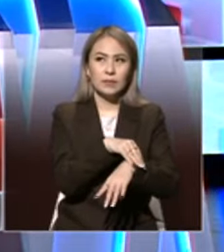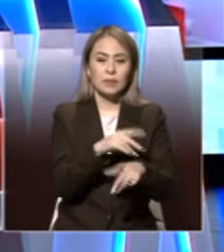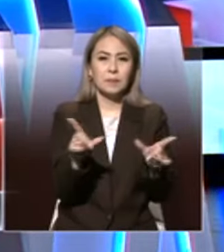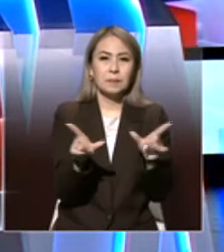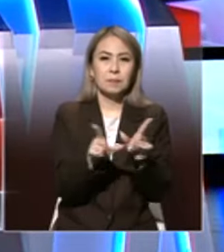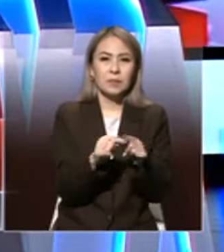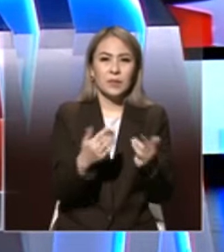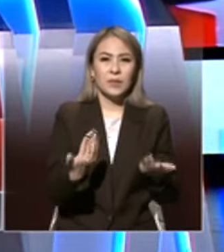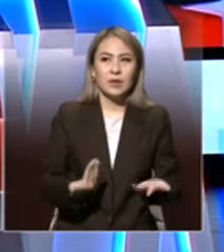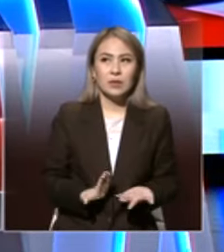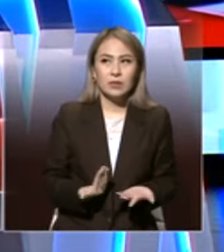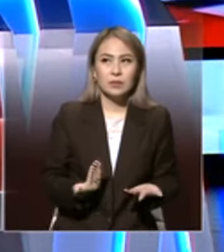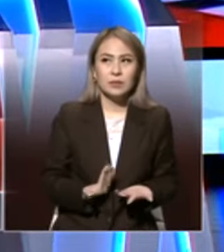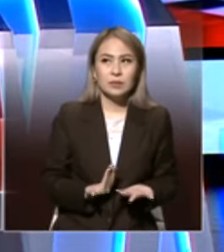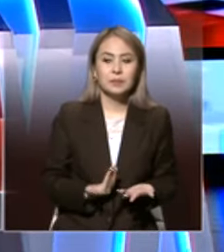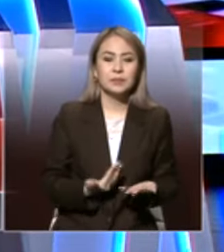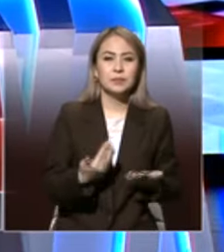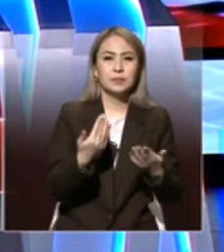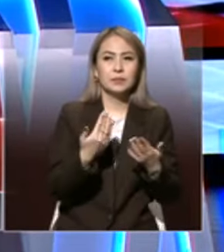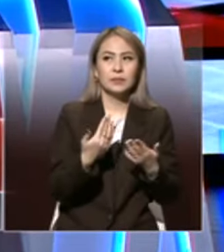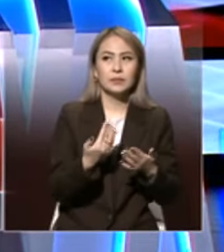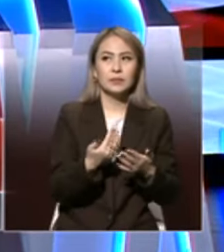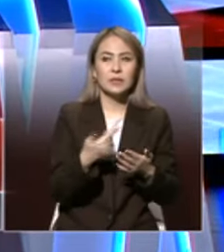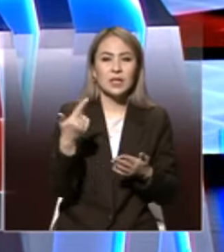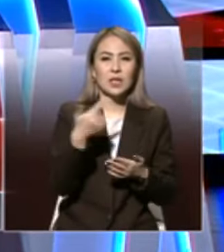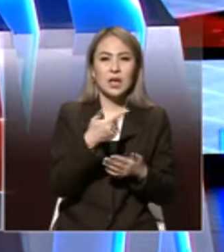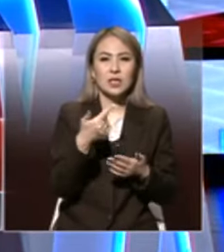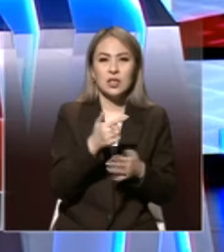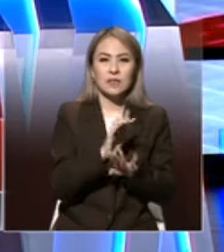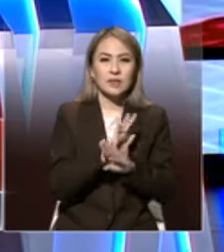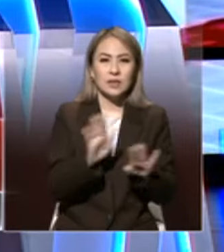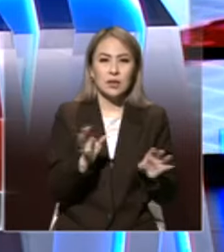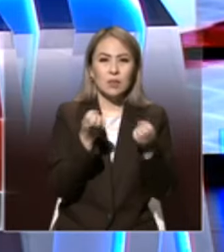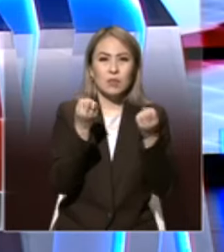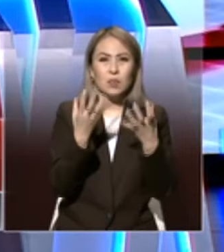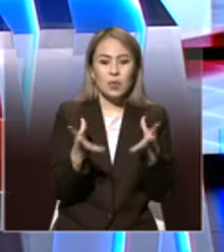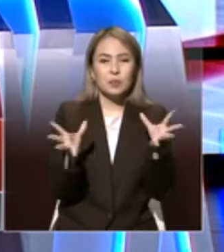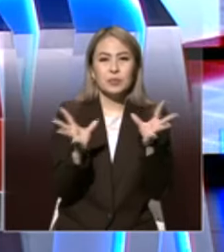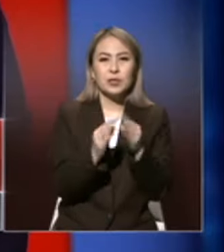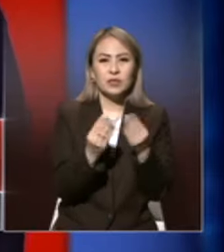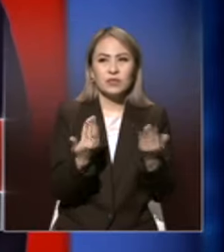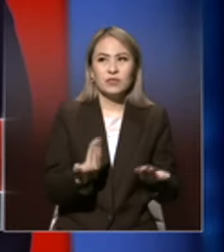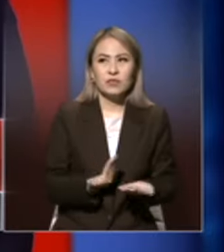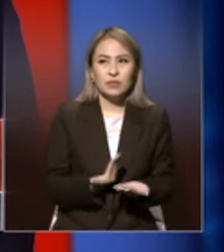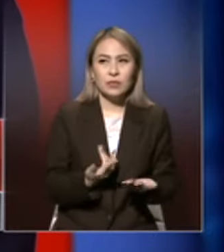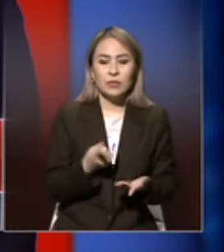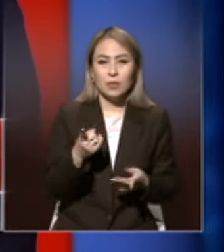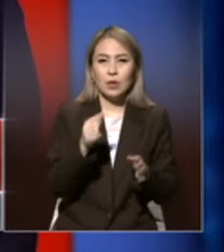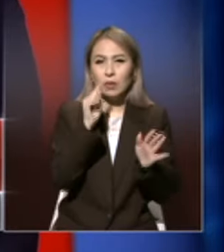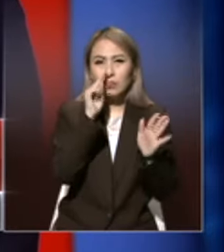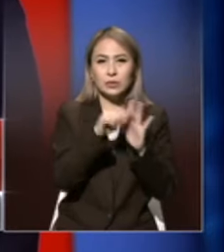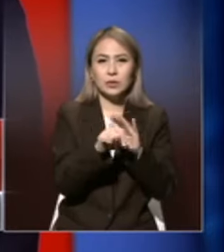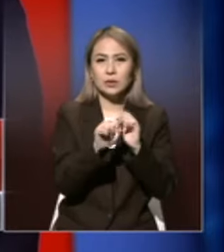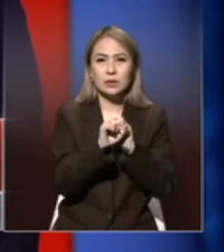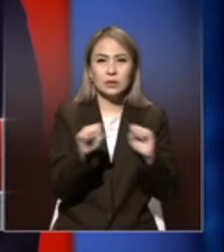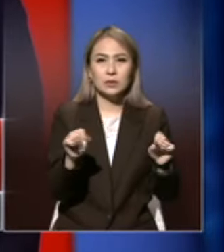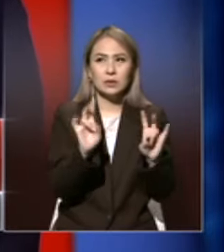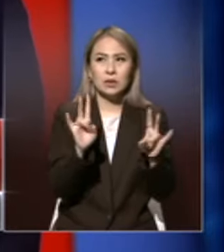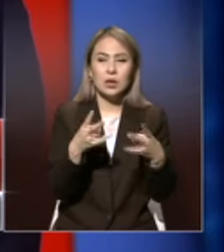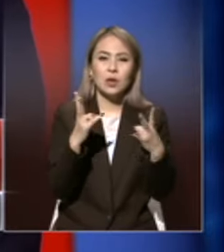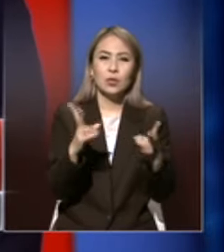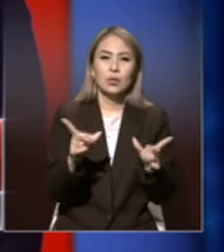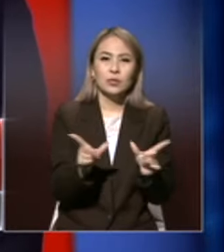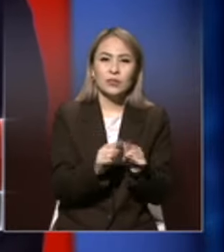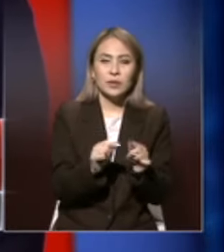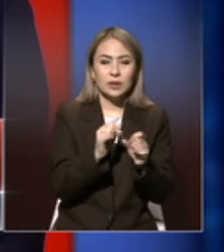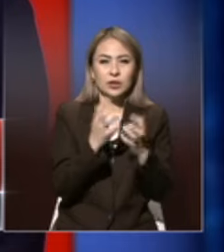айтамыз ғой, бірге тұратын некесіз. Азаматтық неке. Азаматтық неке емес, бұл бірге тұратын деп айтайық. Жоқ, біз оларды араластырмайық менің ойымша. Ол кім кіммен тұрып жатыр, қайда